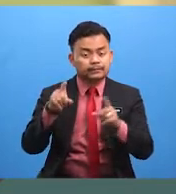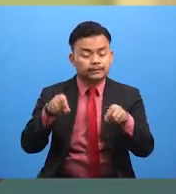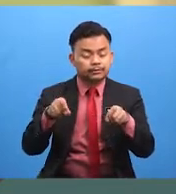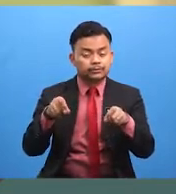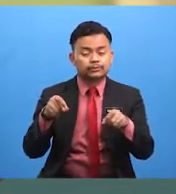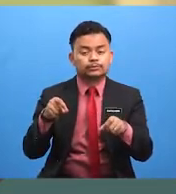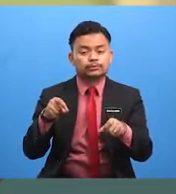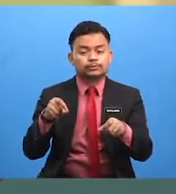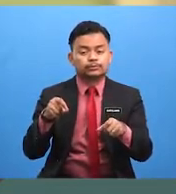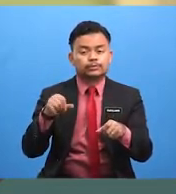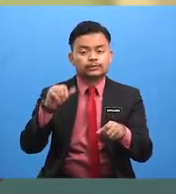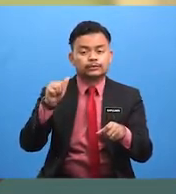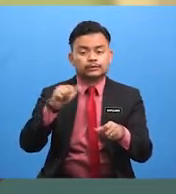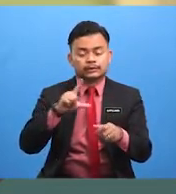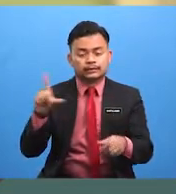pensel,